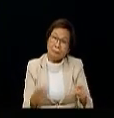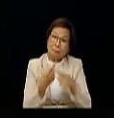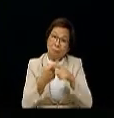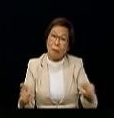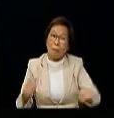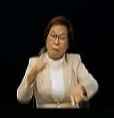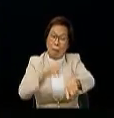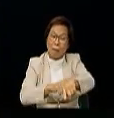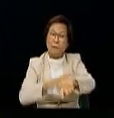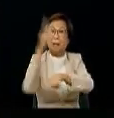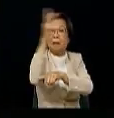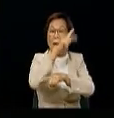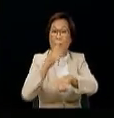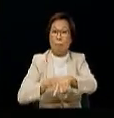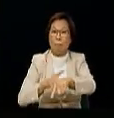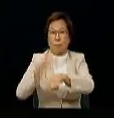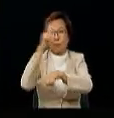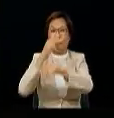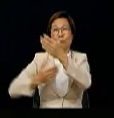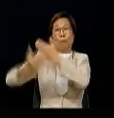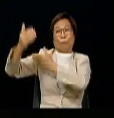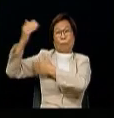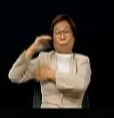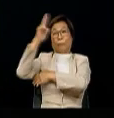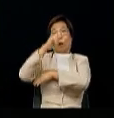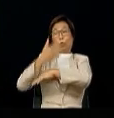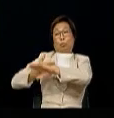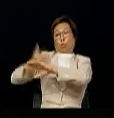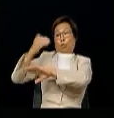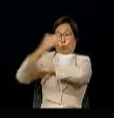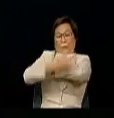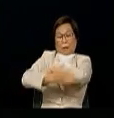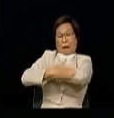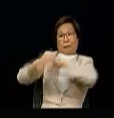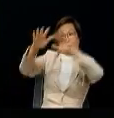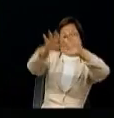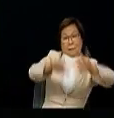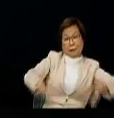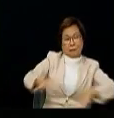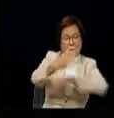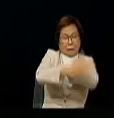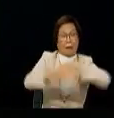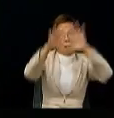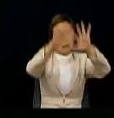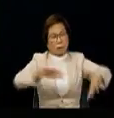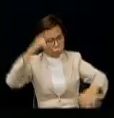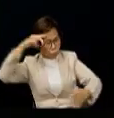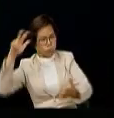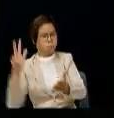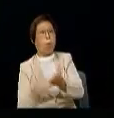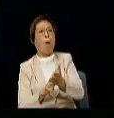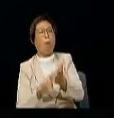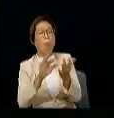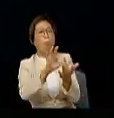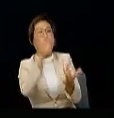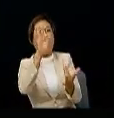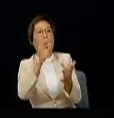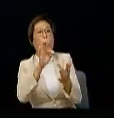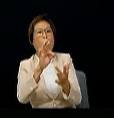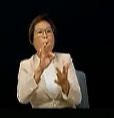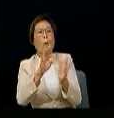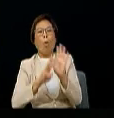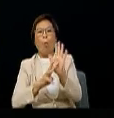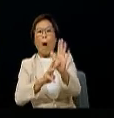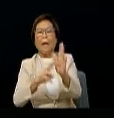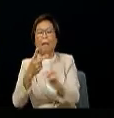ketika kerajaan diam lepas negara-negara ASEAN memutuskan untuk melantik utusan